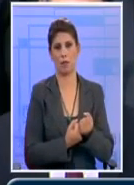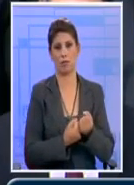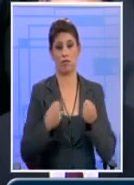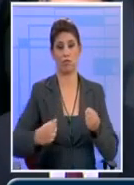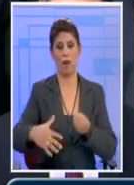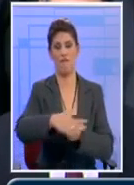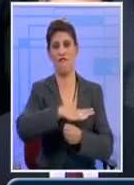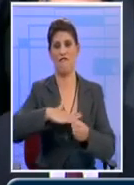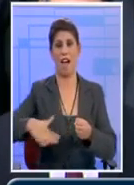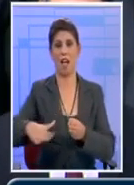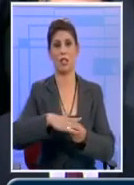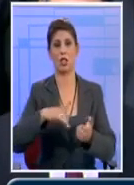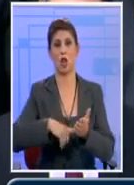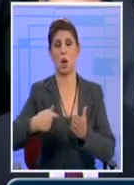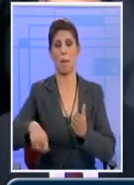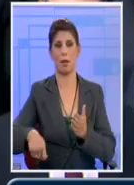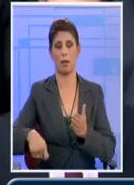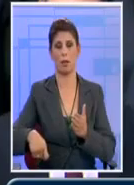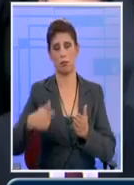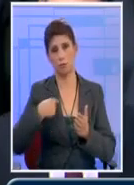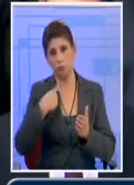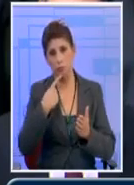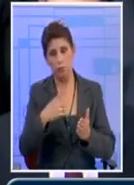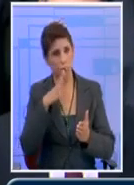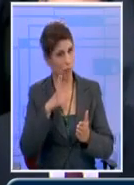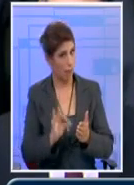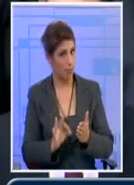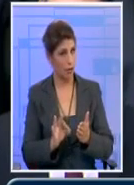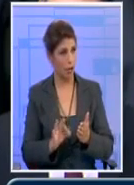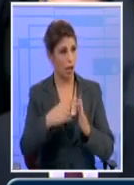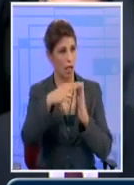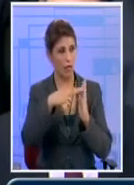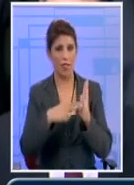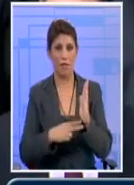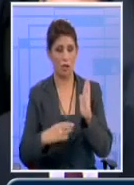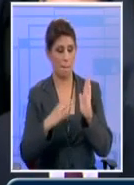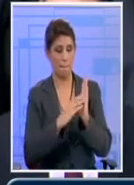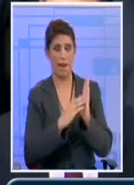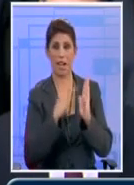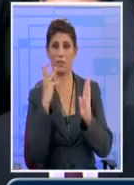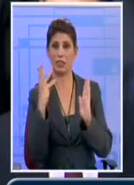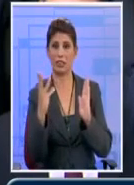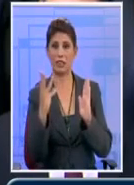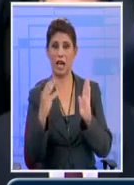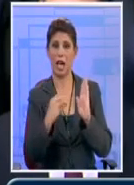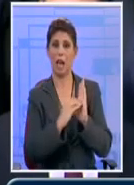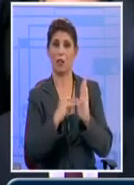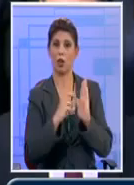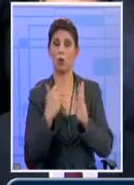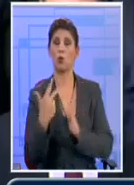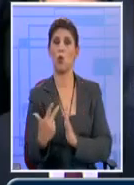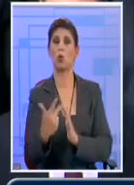στέρεο νομικό. Για του λόγου του αληθές, σας διαβάζω την παράγραφο 3 του άρθρου 28